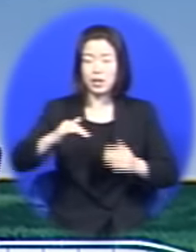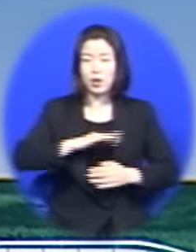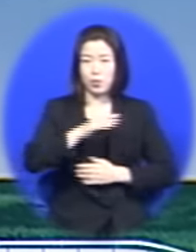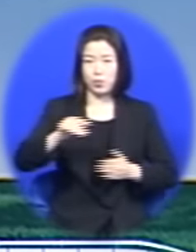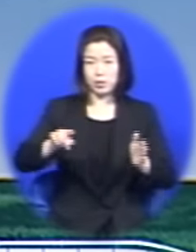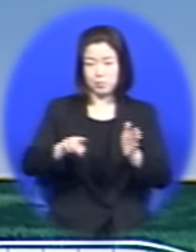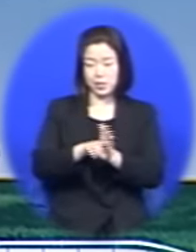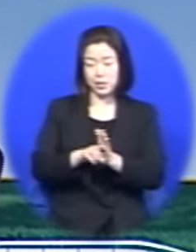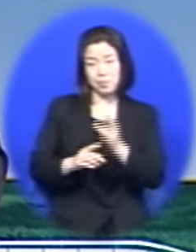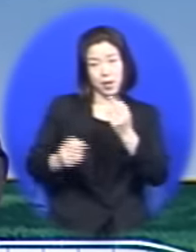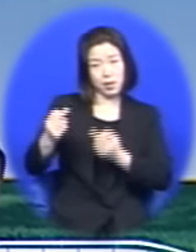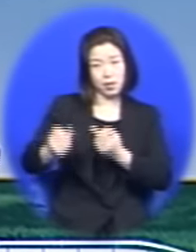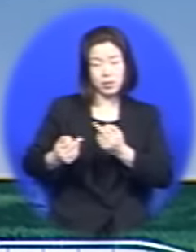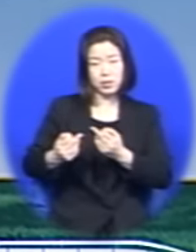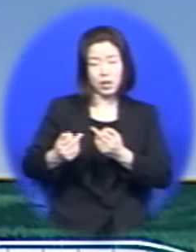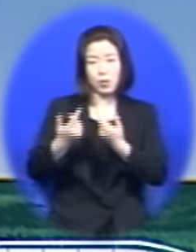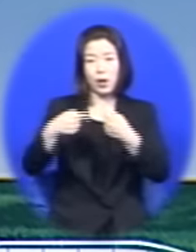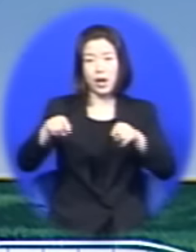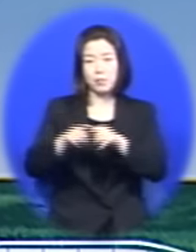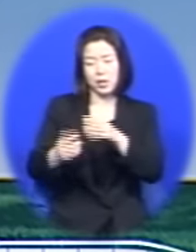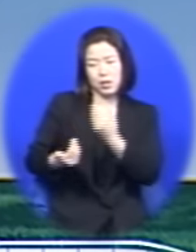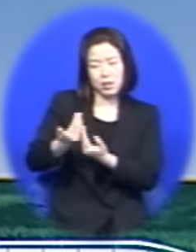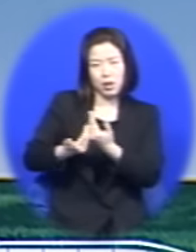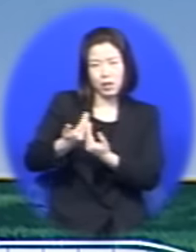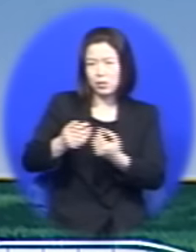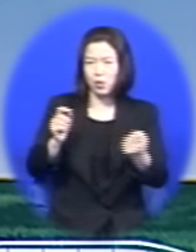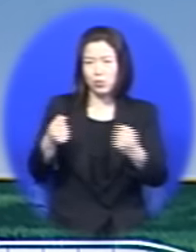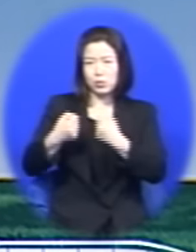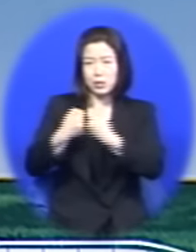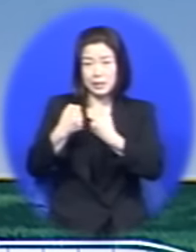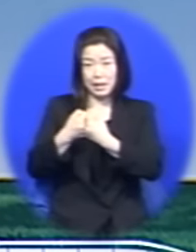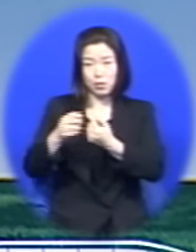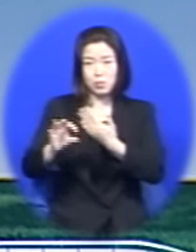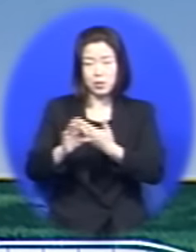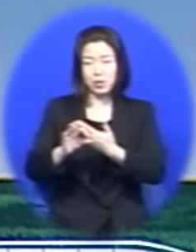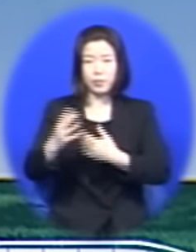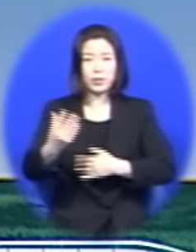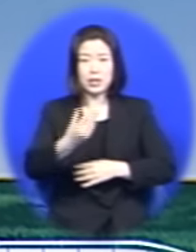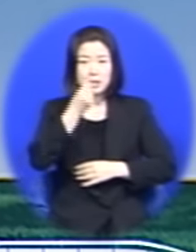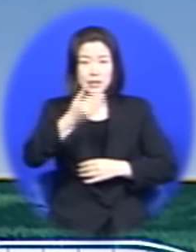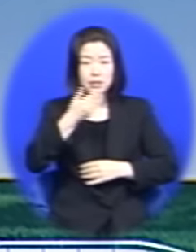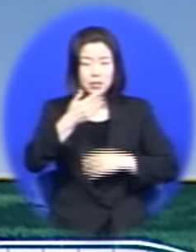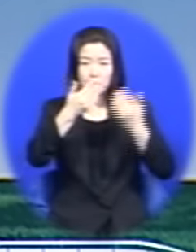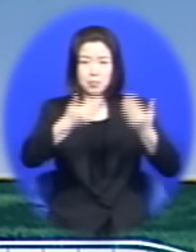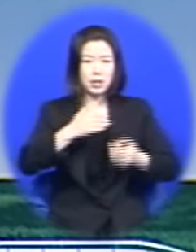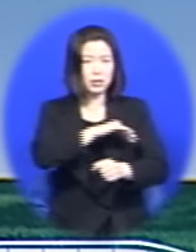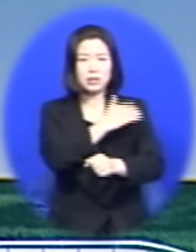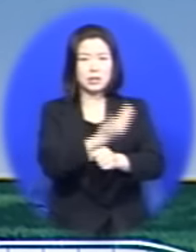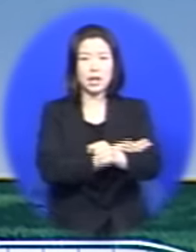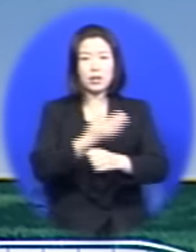믿음의 형제들끼리 서로 갈등하고 싸우면 성찬 받을 자격이 없어요.